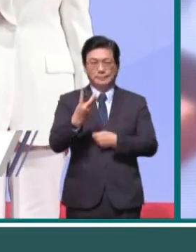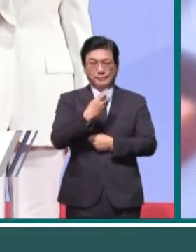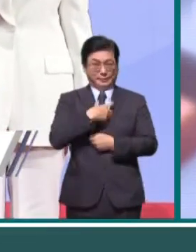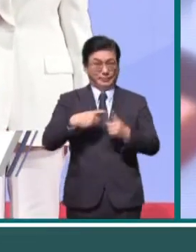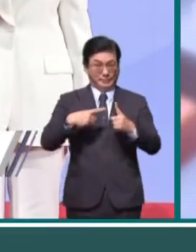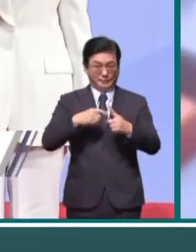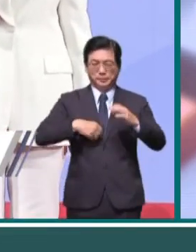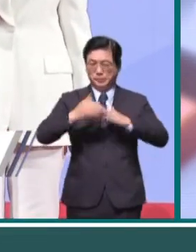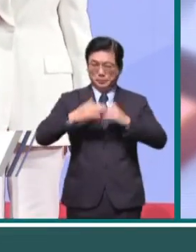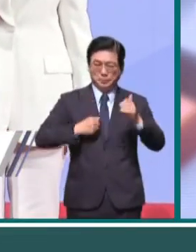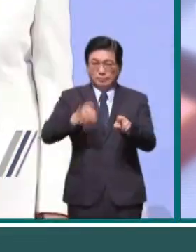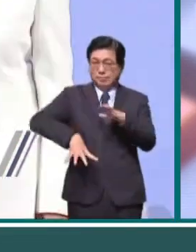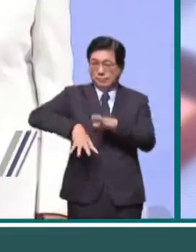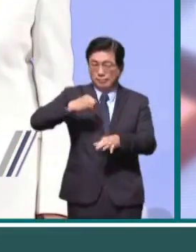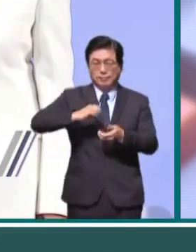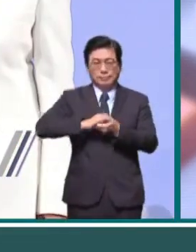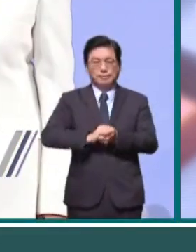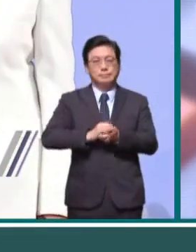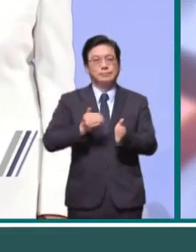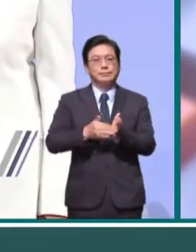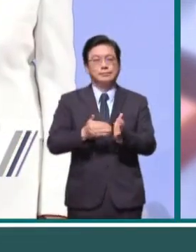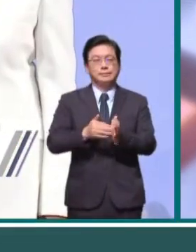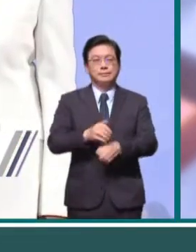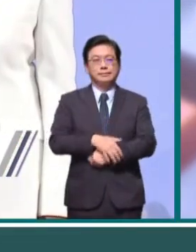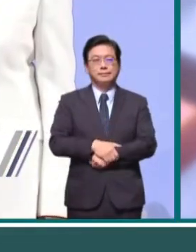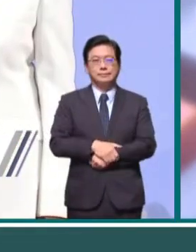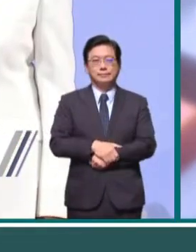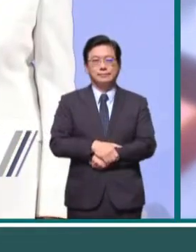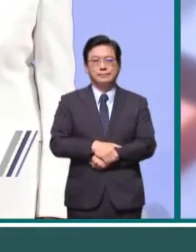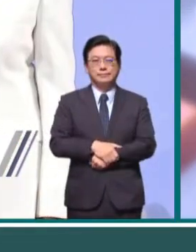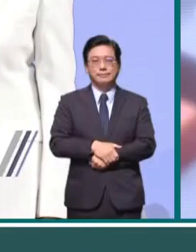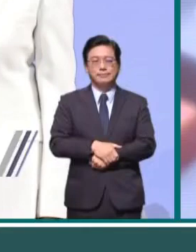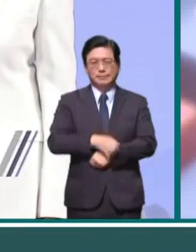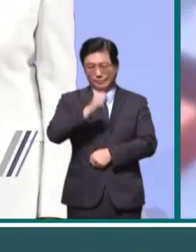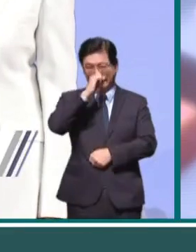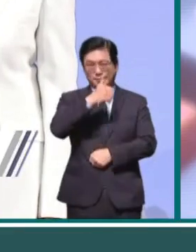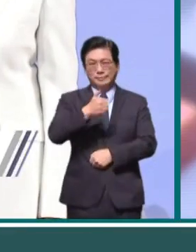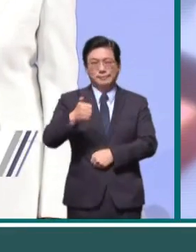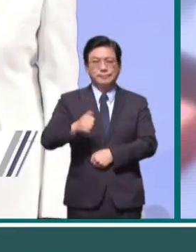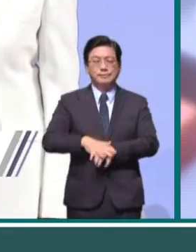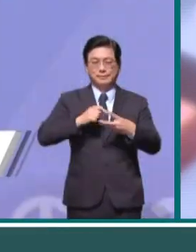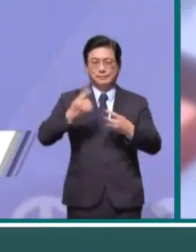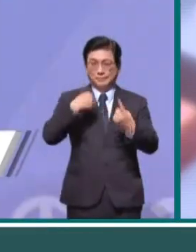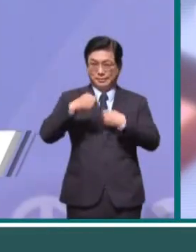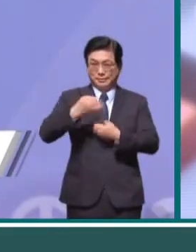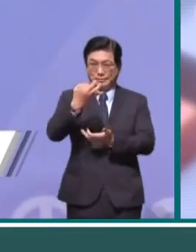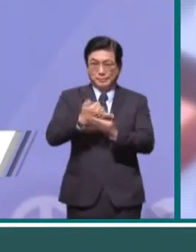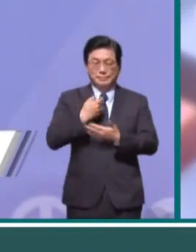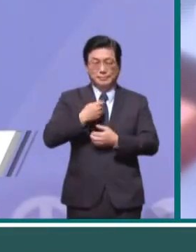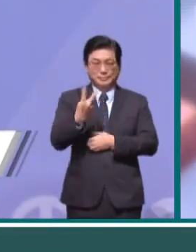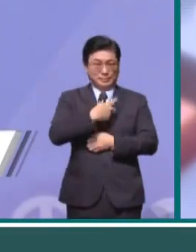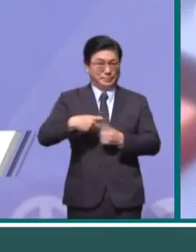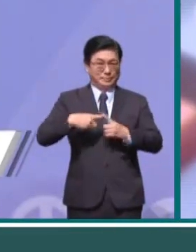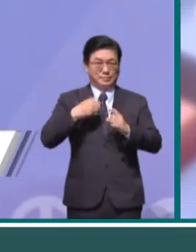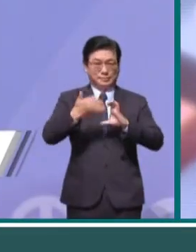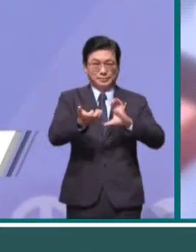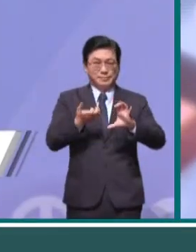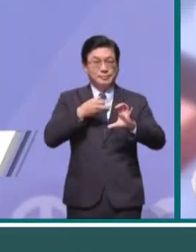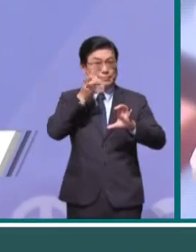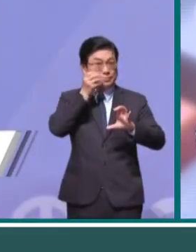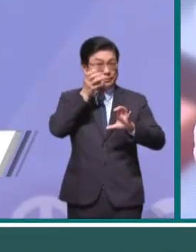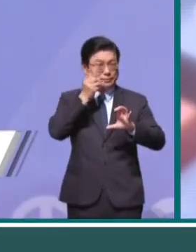觉得就是说他东怪西怪啦，就是说他明明就是台北市施政成绩22名